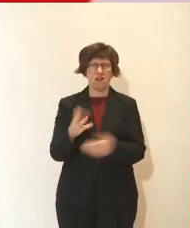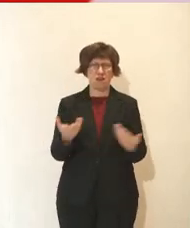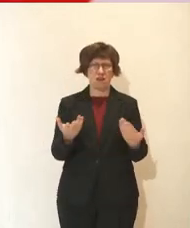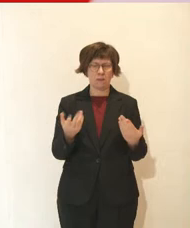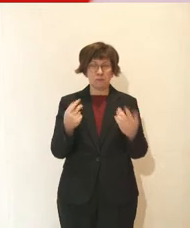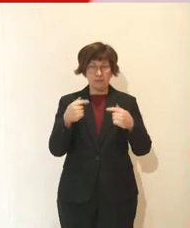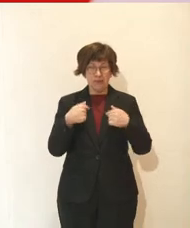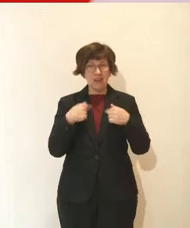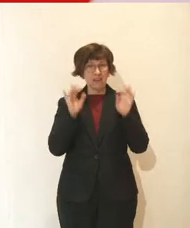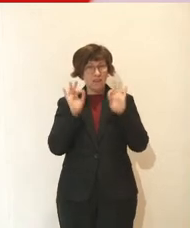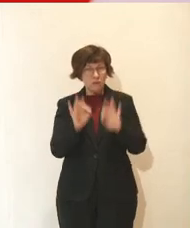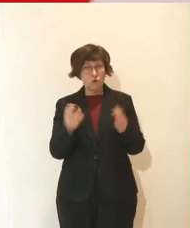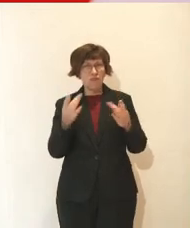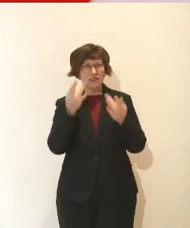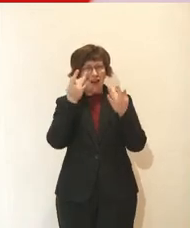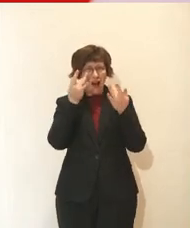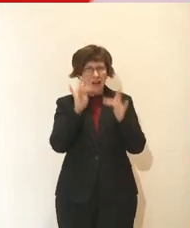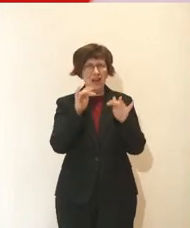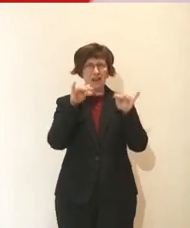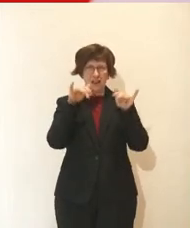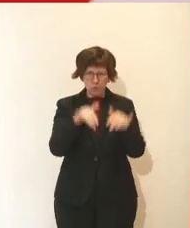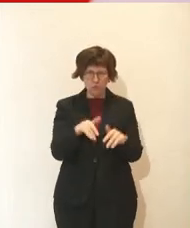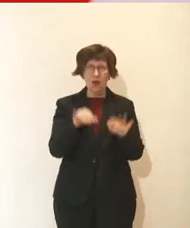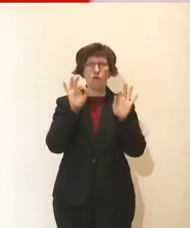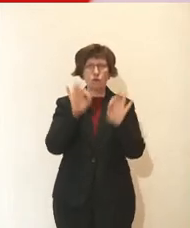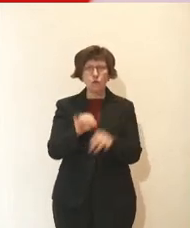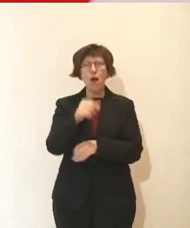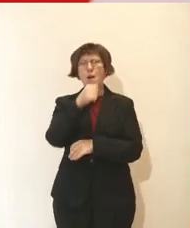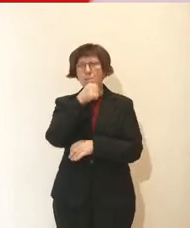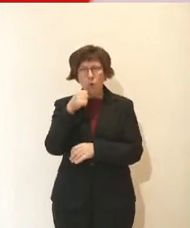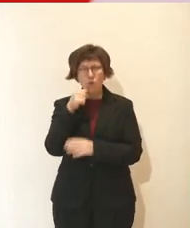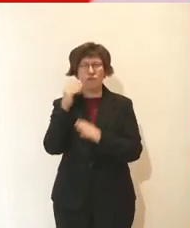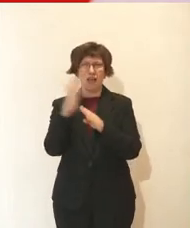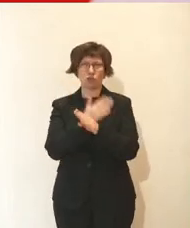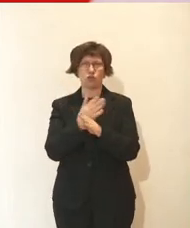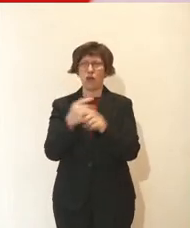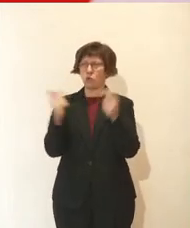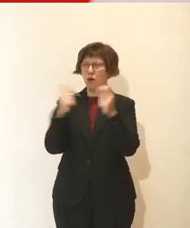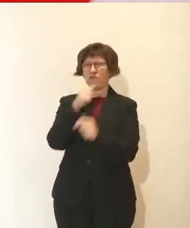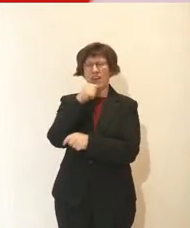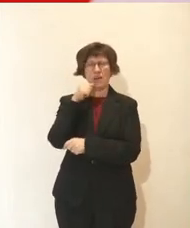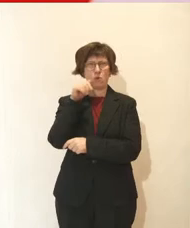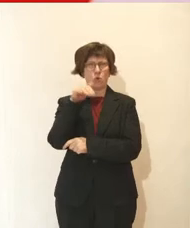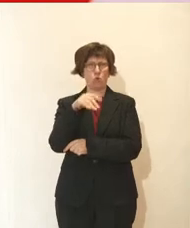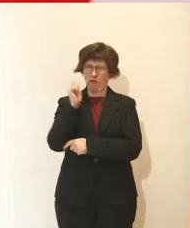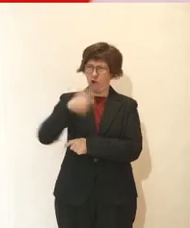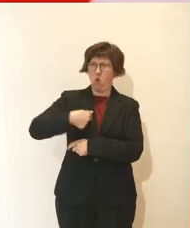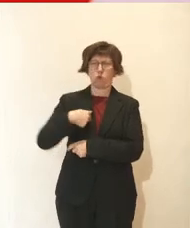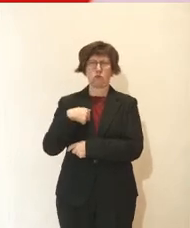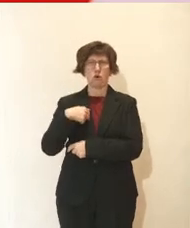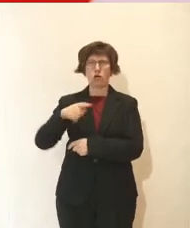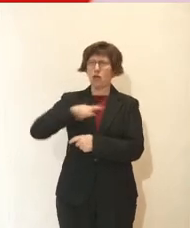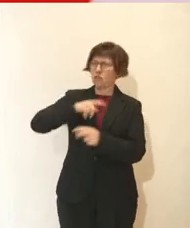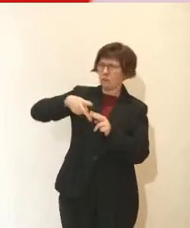einsetzen dass anerkennung herrscht auch für die berufliche entscheidung ein pflegeberuf zu ergreifen oder handwerkerin zu werden